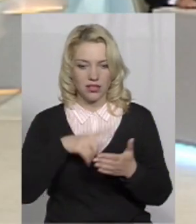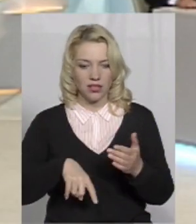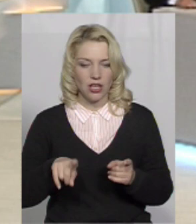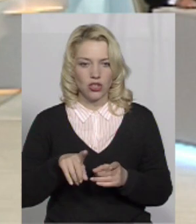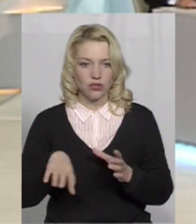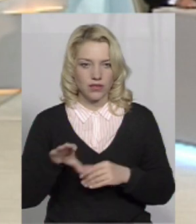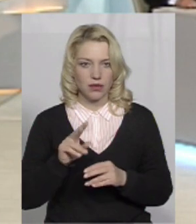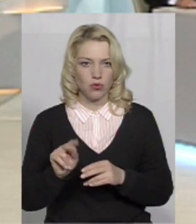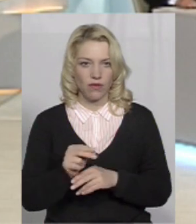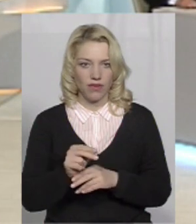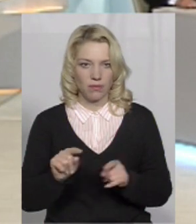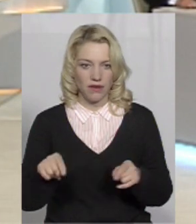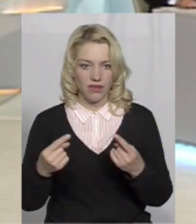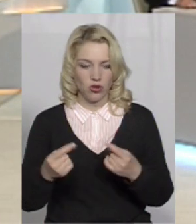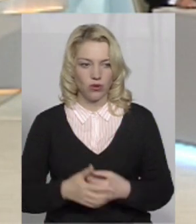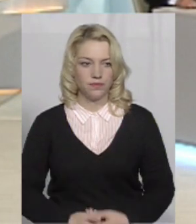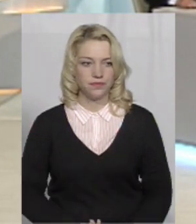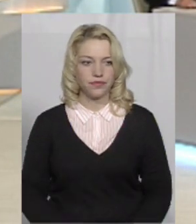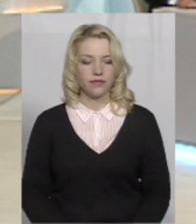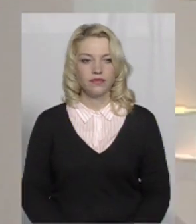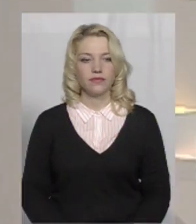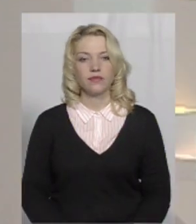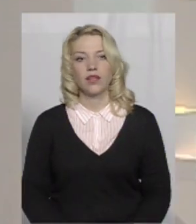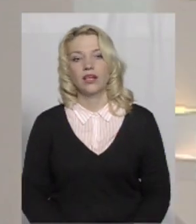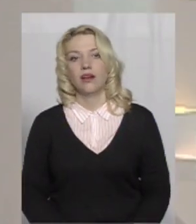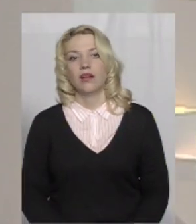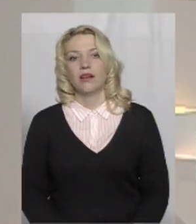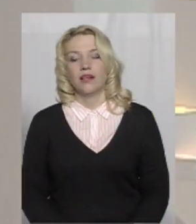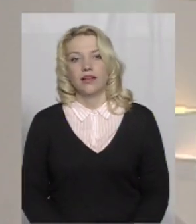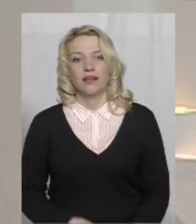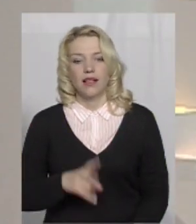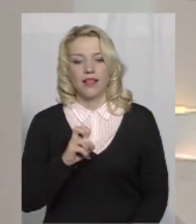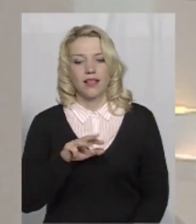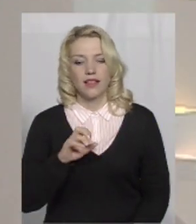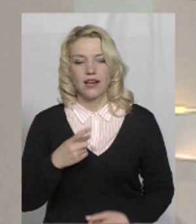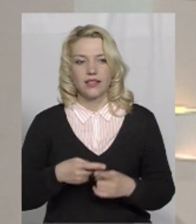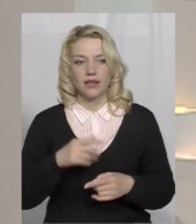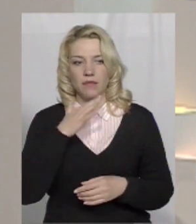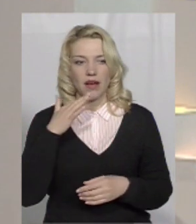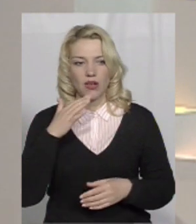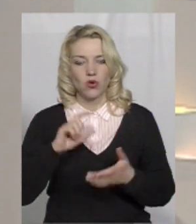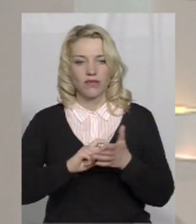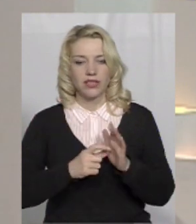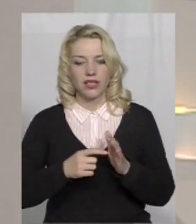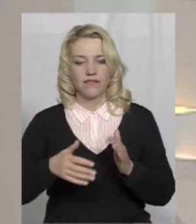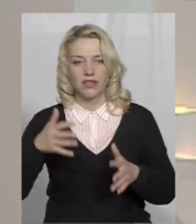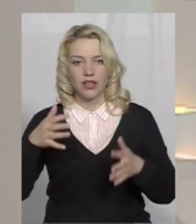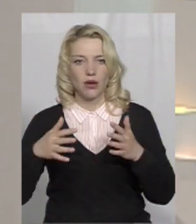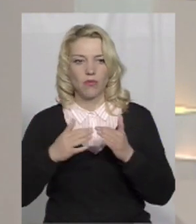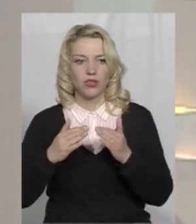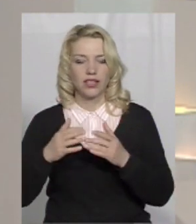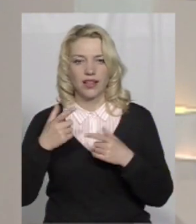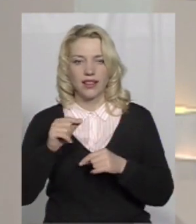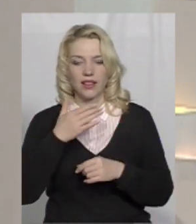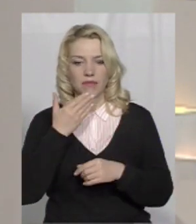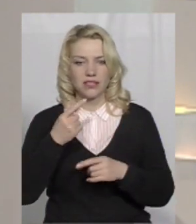буде виправлено, того, що зараз. Пані Наталю, а ті багатоквартирні будинки, які, в яких не створені